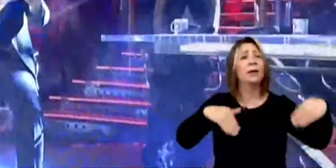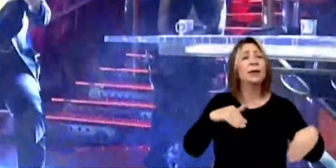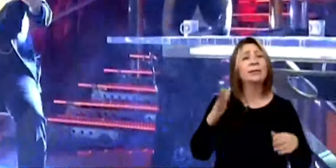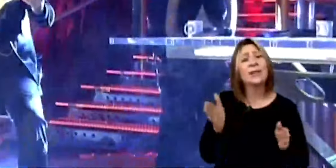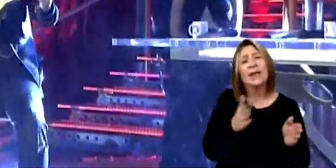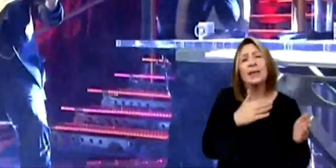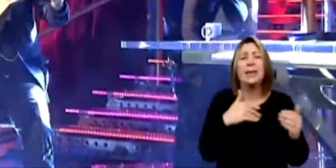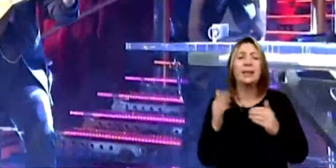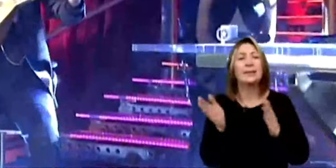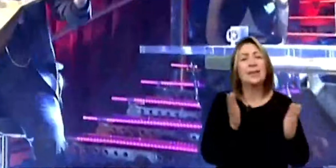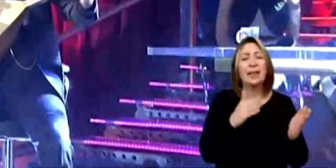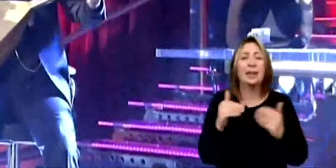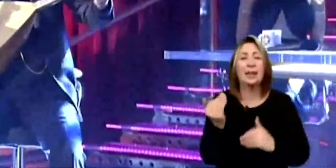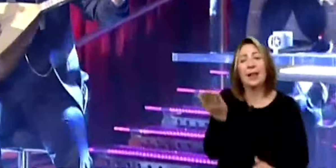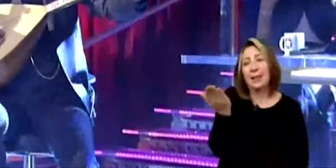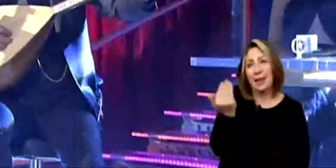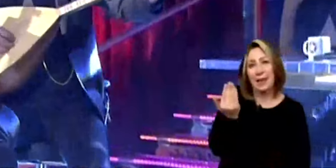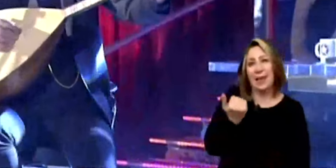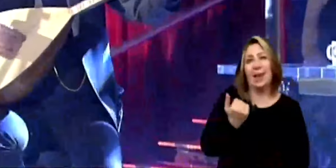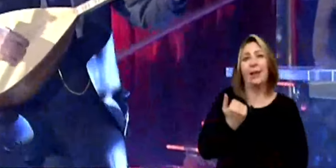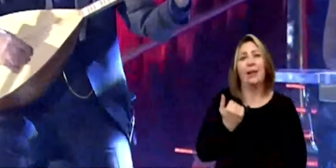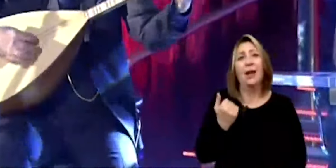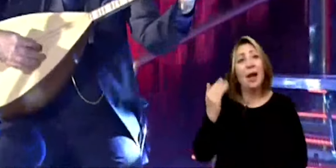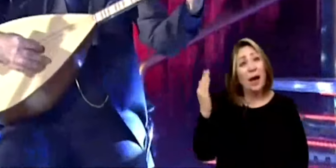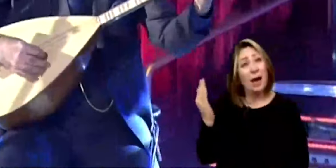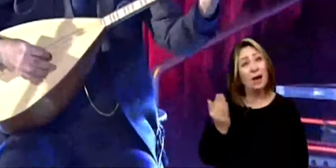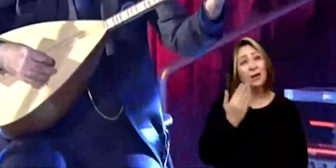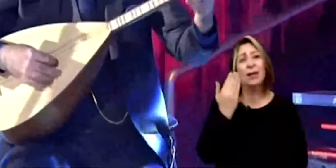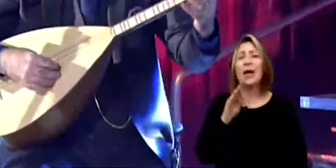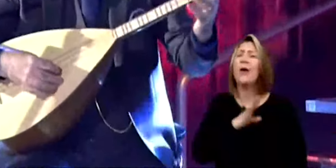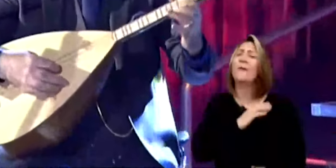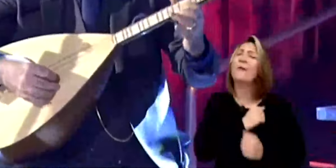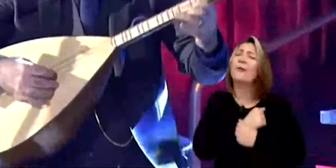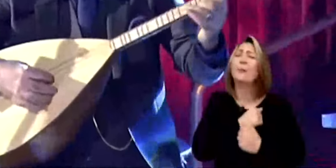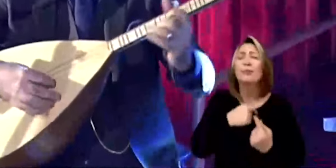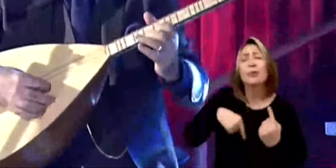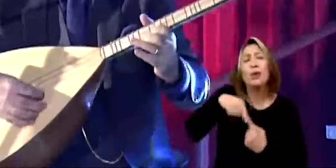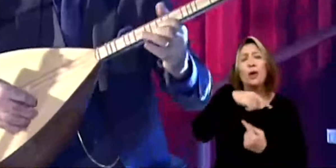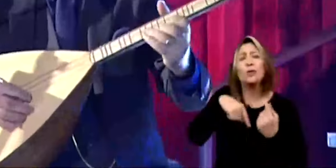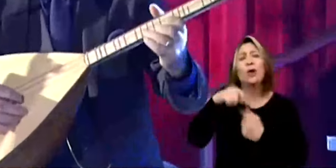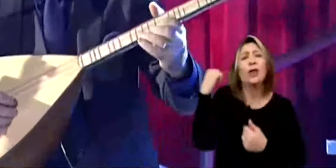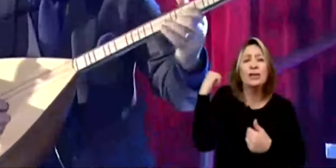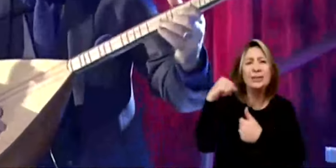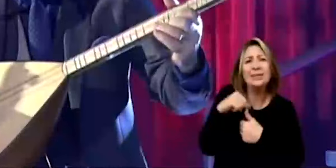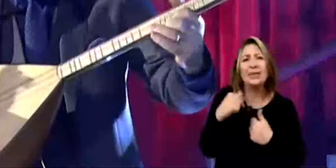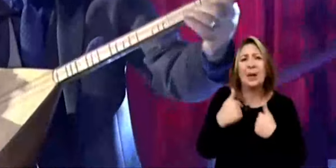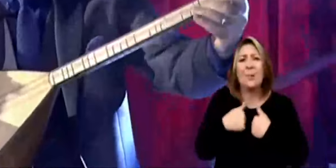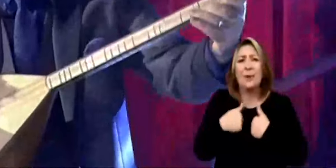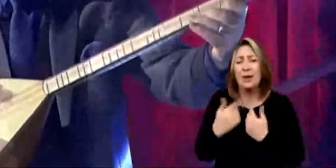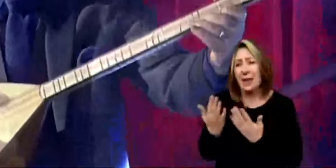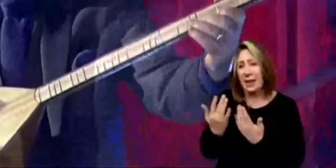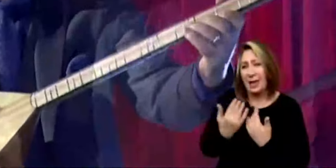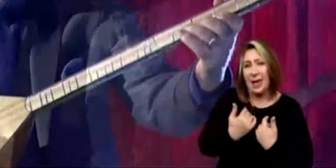yollar, salına da salına da gel. Haydi yavrum dön dolaş